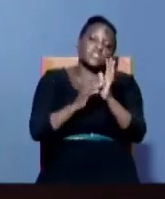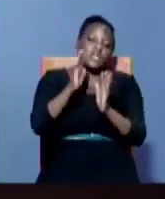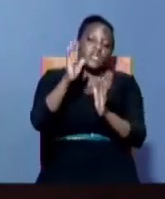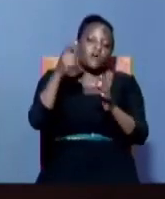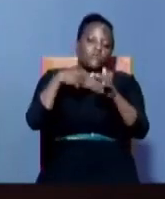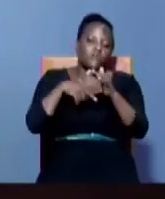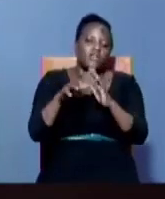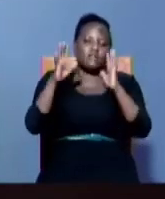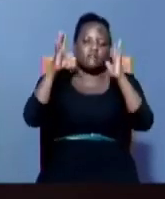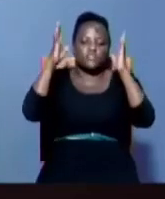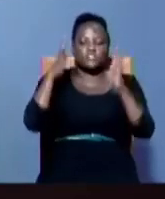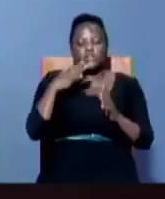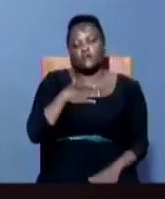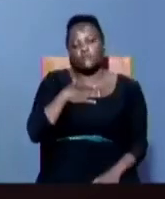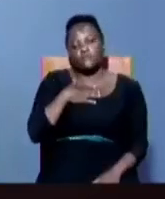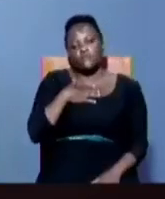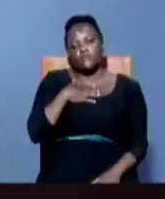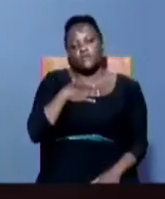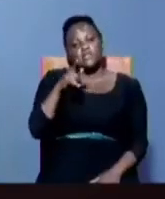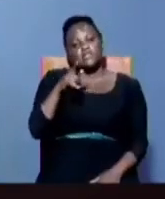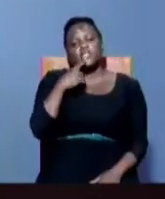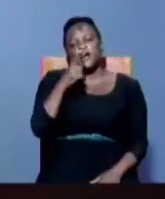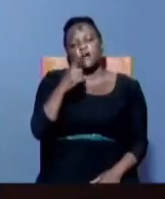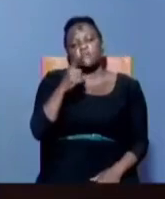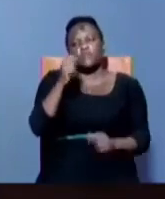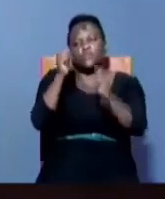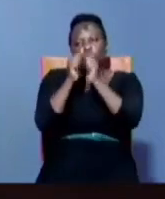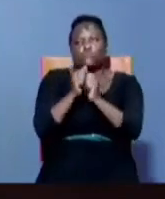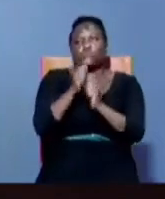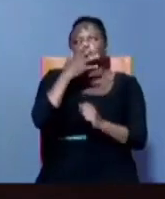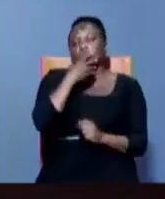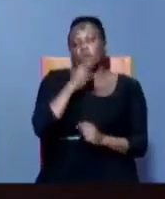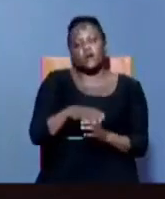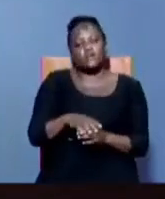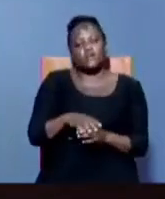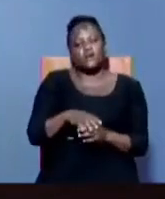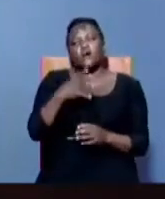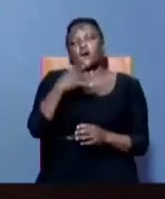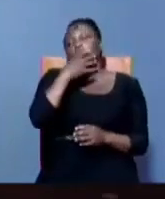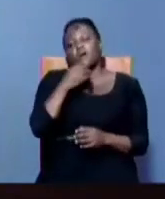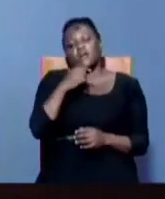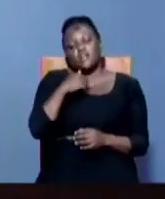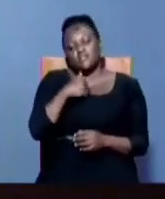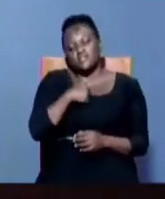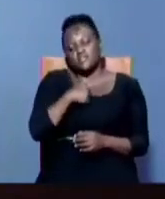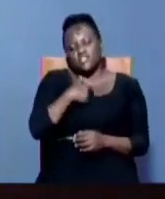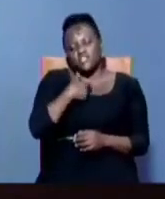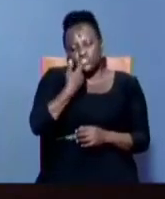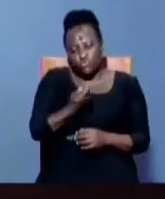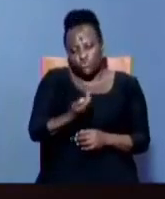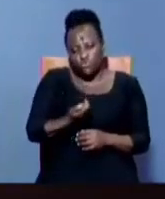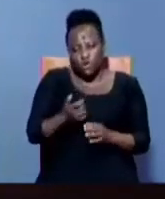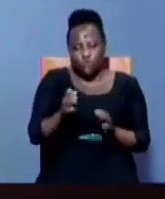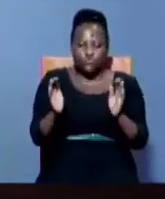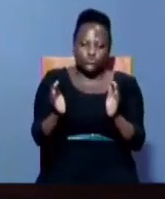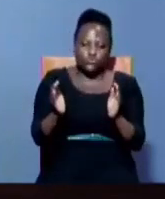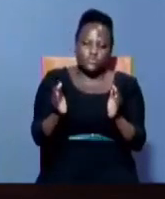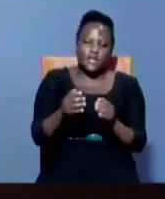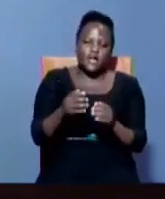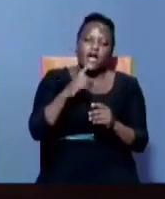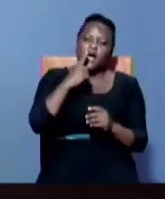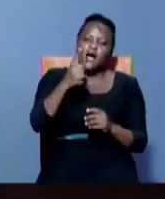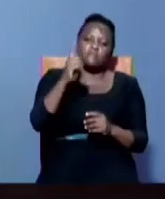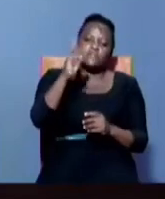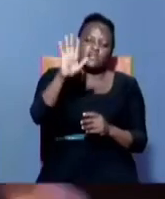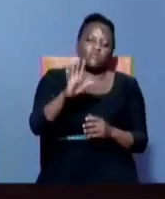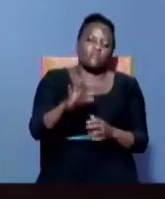yangu. Zile amri 10 za Bwana unajitoa leo kwamba Bwana najitoa kutunza amri zako, maana zimeshikana